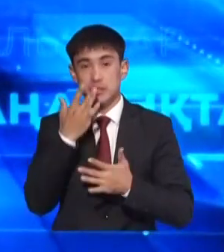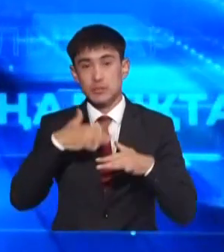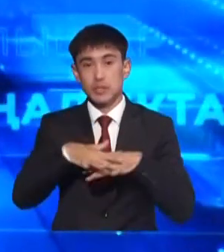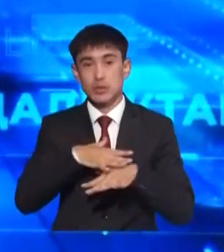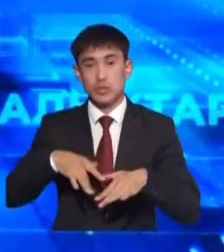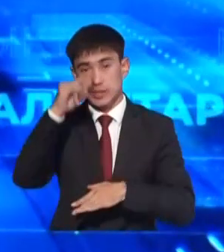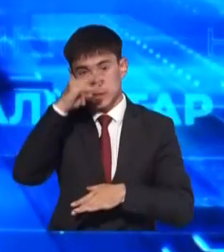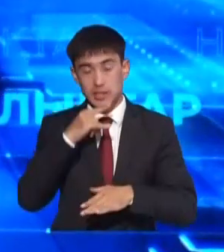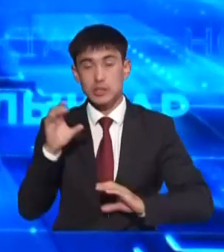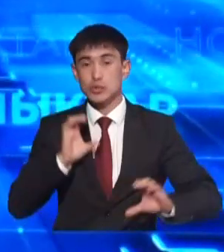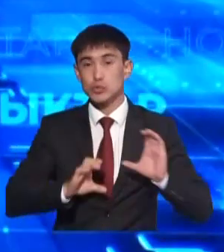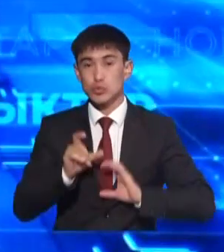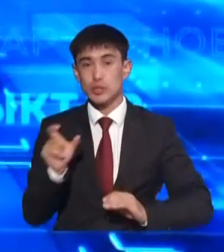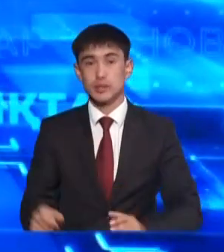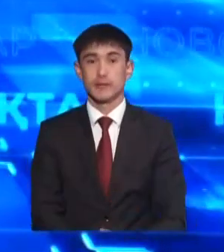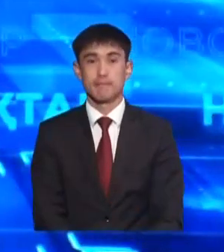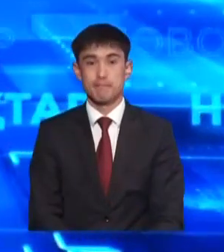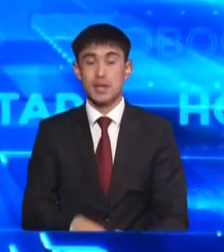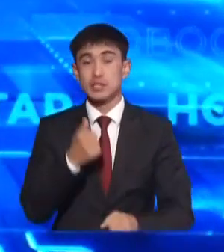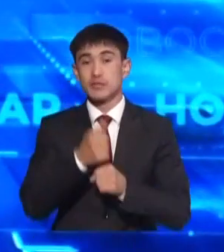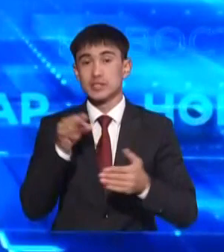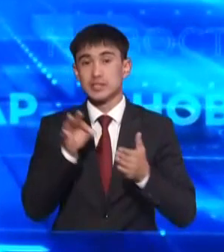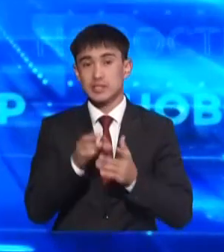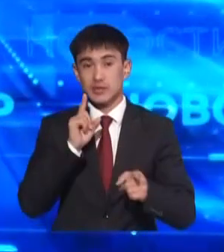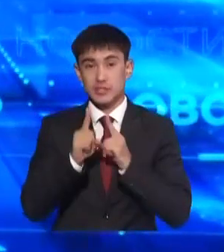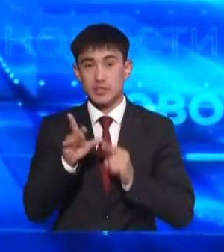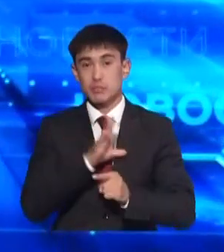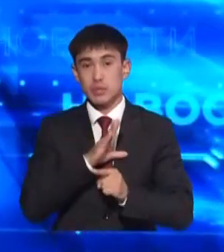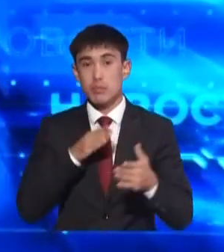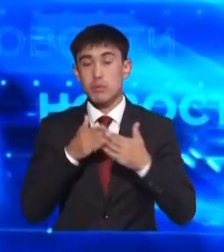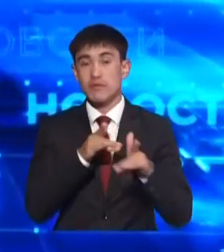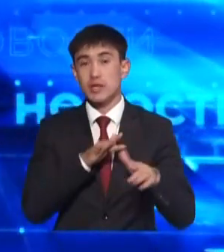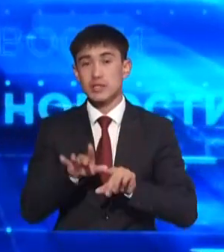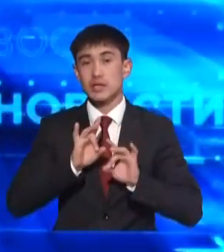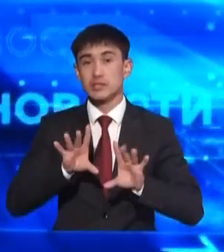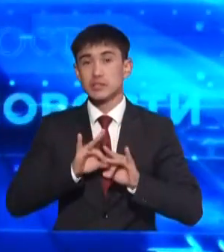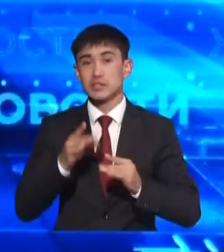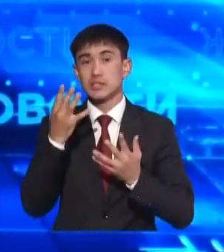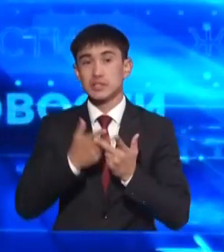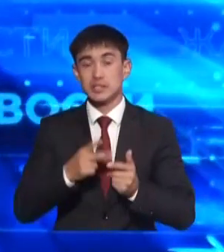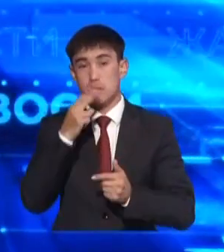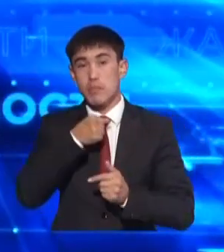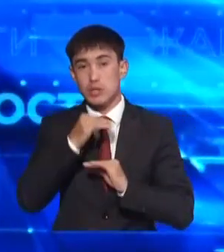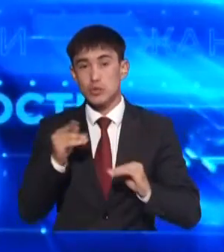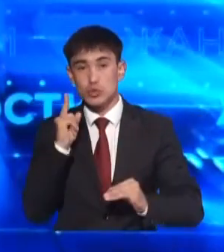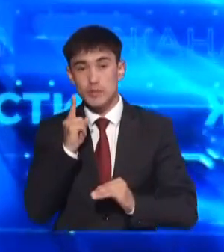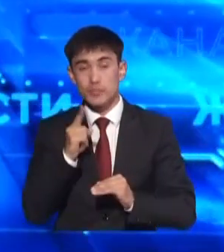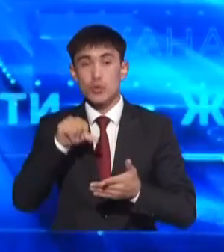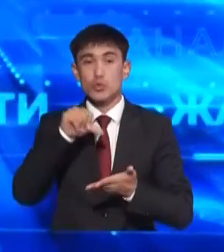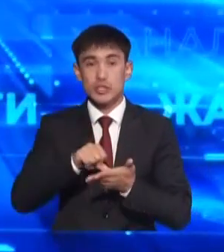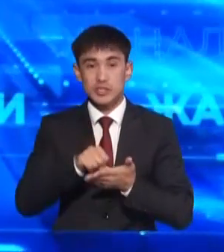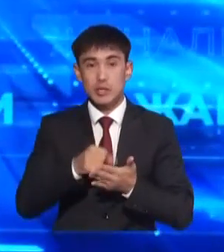члены Ассамблеи народа Казахстана и студенты. Основной целью совещания стала профилактика разрозненности среди